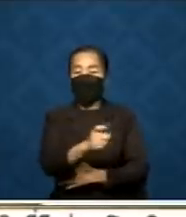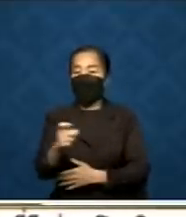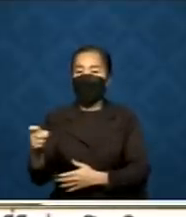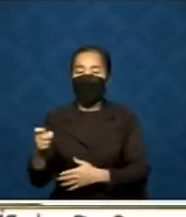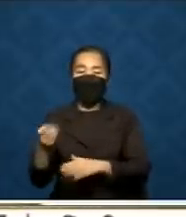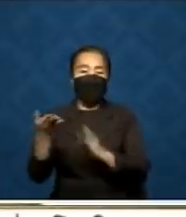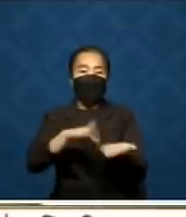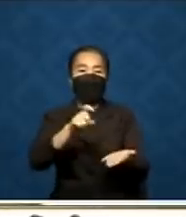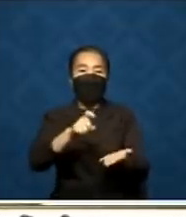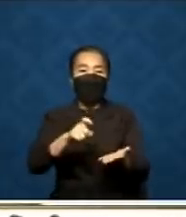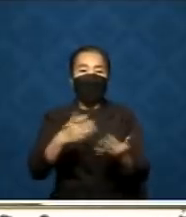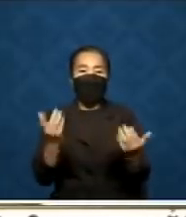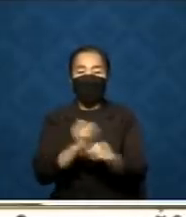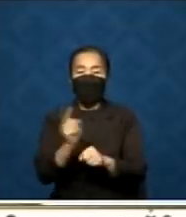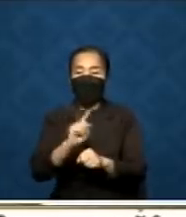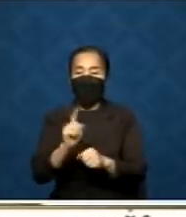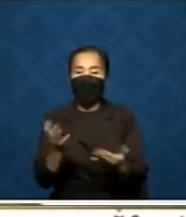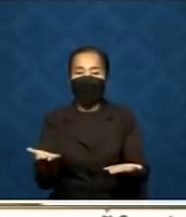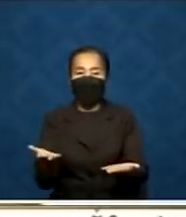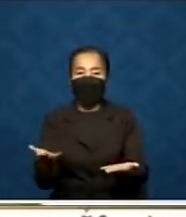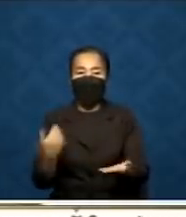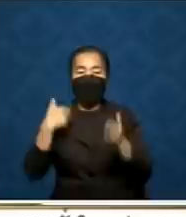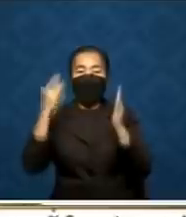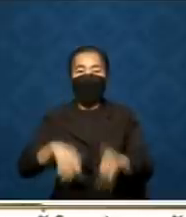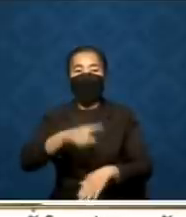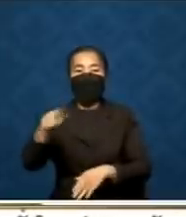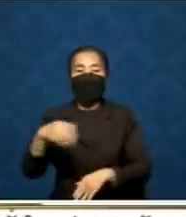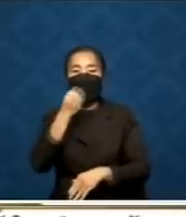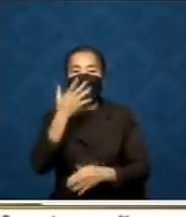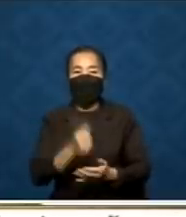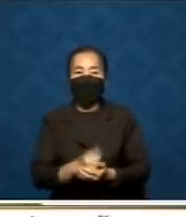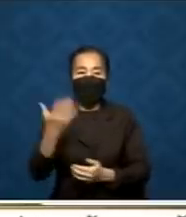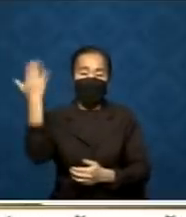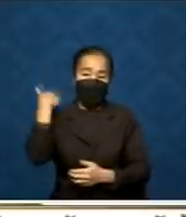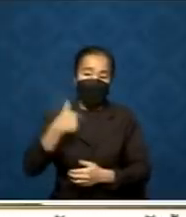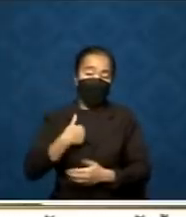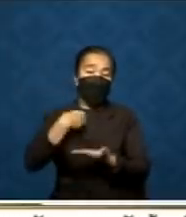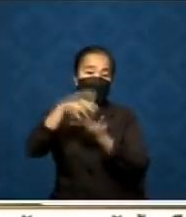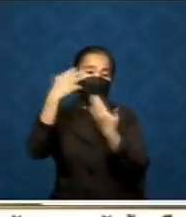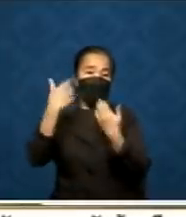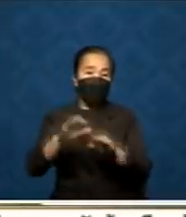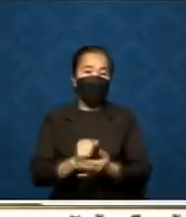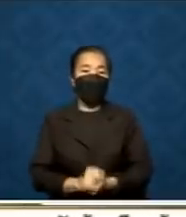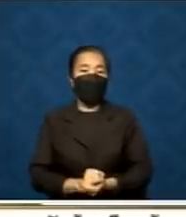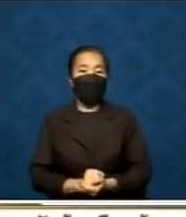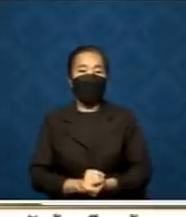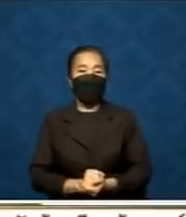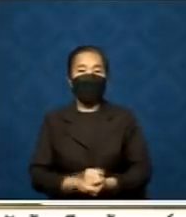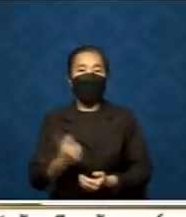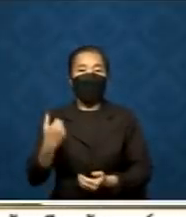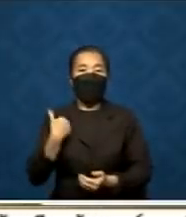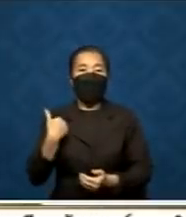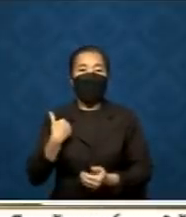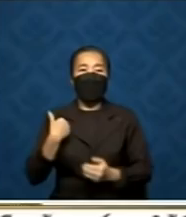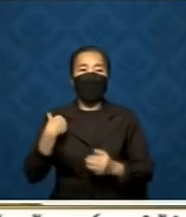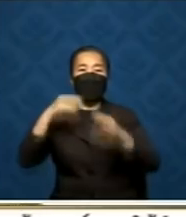เหลือใครพี่เต้มงคลกิตติ์พูดแล้ววันนั้นขึ้นไล้ด้วยก็เหลือ